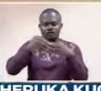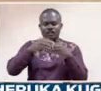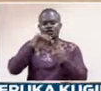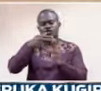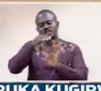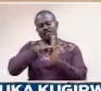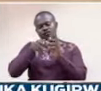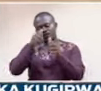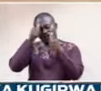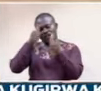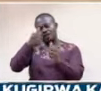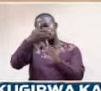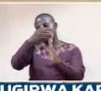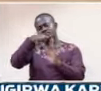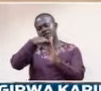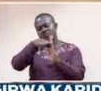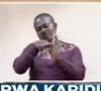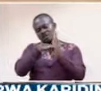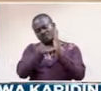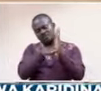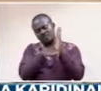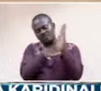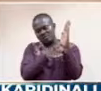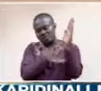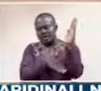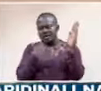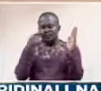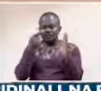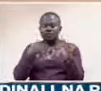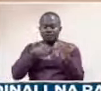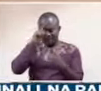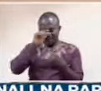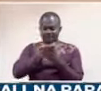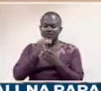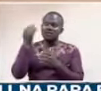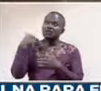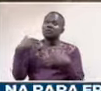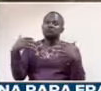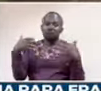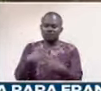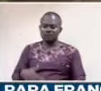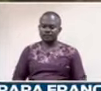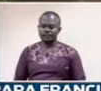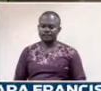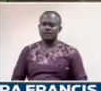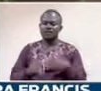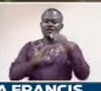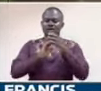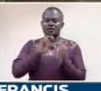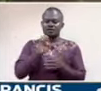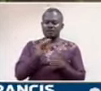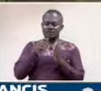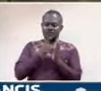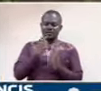yuko dukurikirana yuko twagiye dutsinda icyo kize nicyo twari dufite ejo bundi twaratunguwe natwe. Umuyobozi mukuru w'ikigo cy'uburezi REB